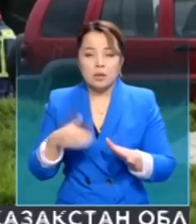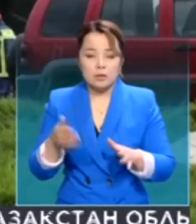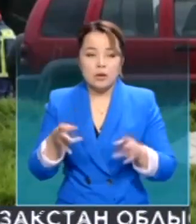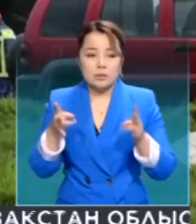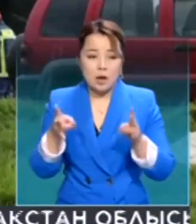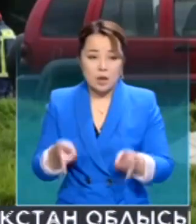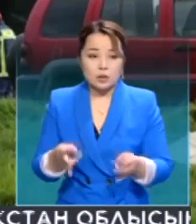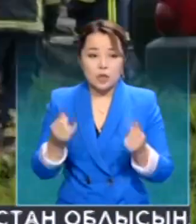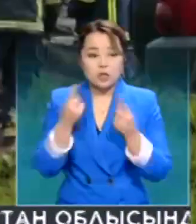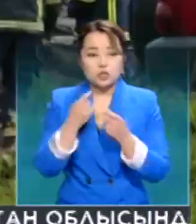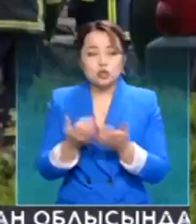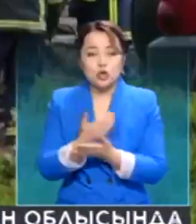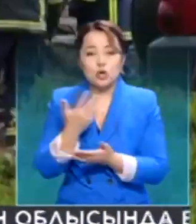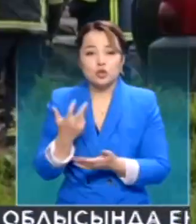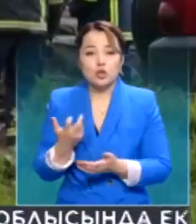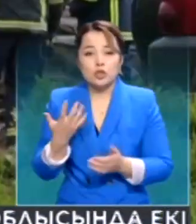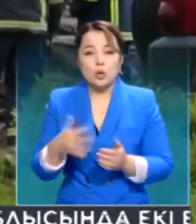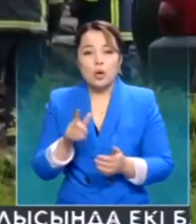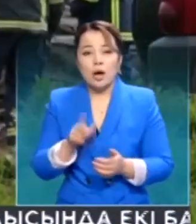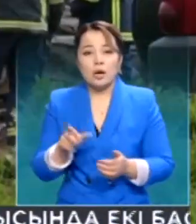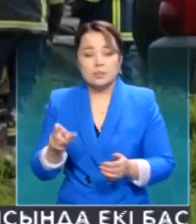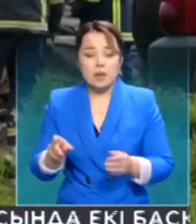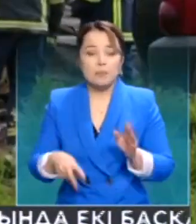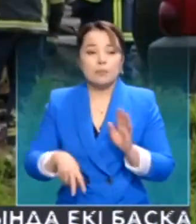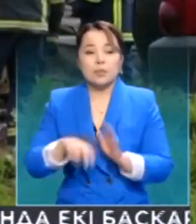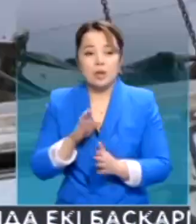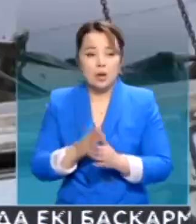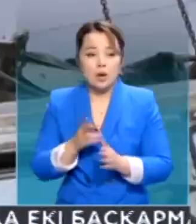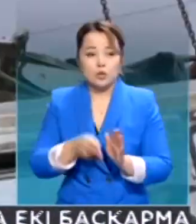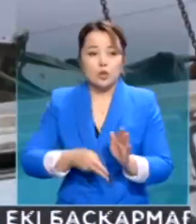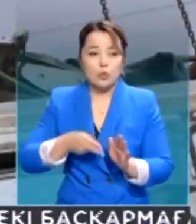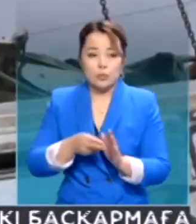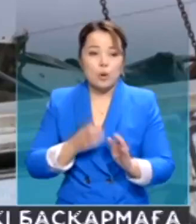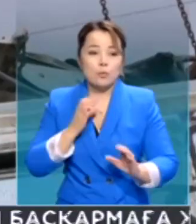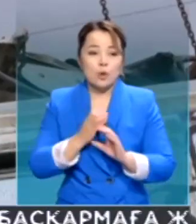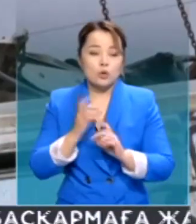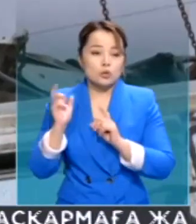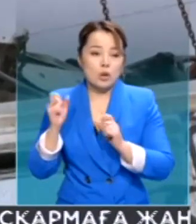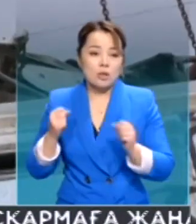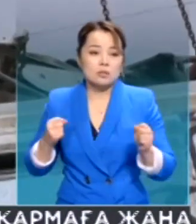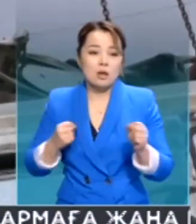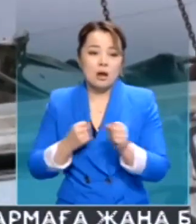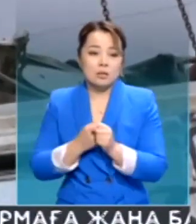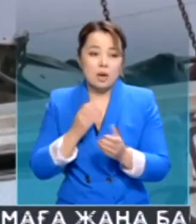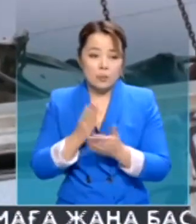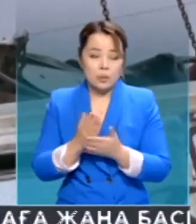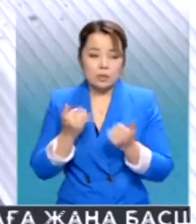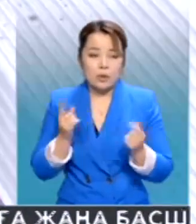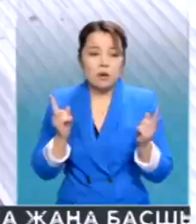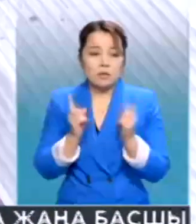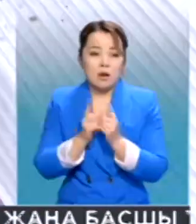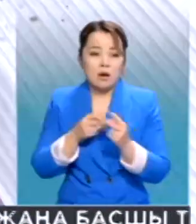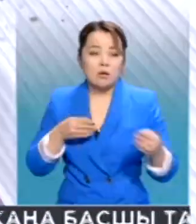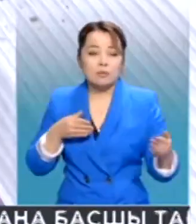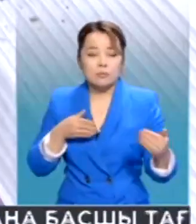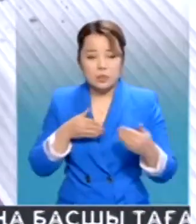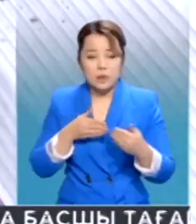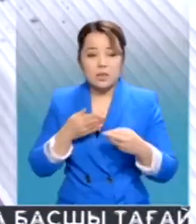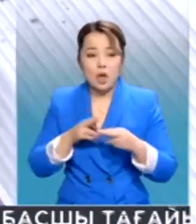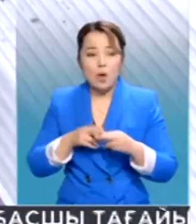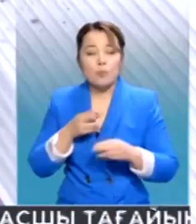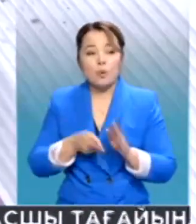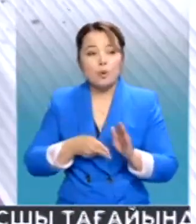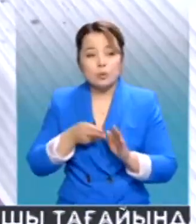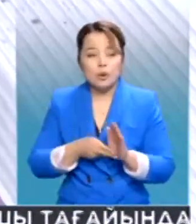ақпарат құралдарының хабарлауынша 350 адам мінген темір жол көлігі жүк таситын пойызды қаққан. Қарама-қарсы бағытта келе жатқан пойыздардың